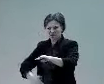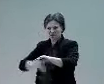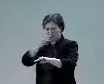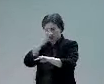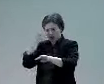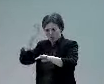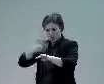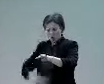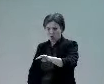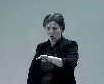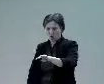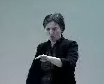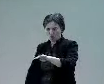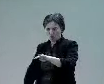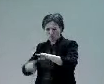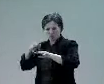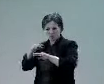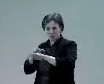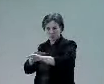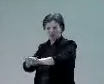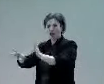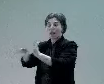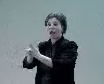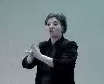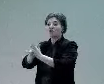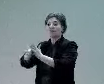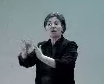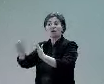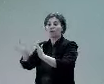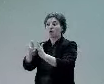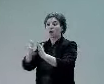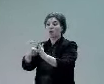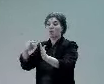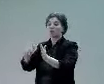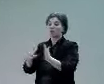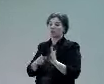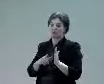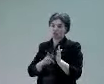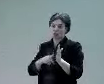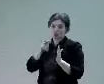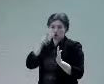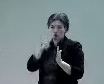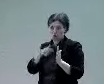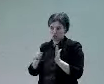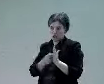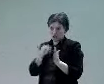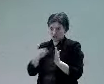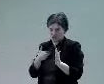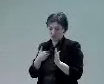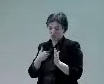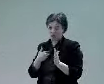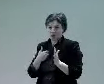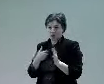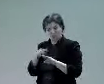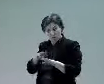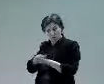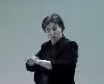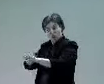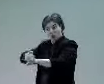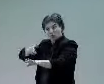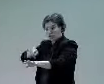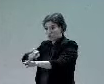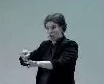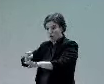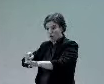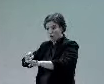in migliaia nelle strade per fermare una legge che ne calpestava i diritti. L'hanno fatto e non le abbiamo lasciate sole, abbiamo moltiplicato quella piazza in